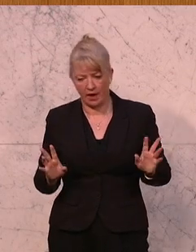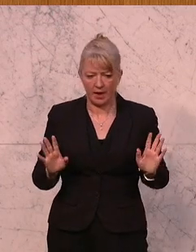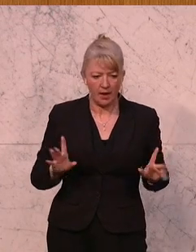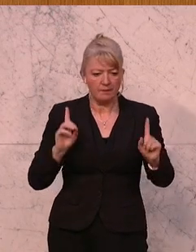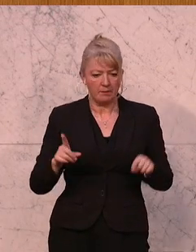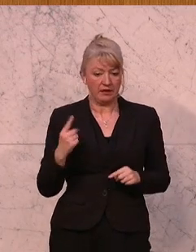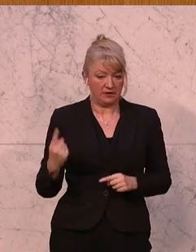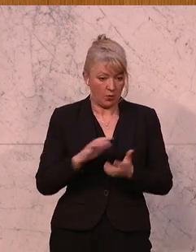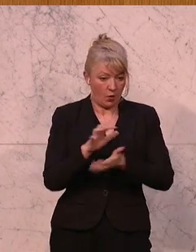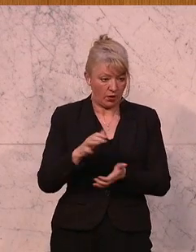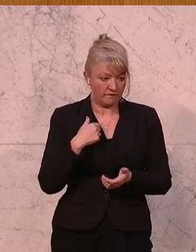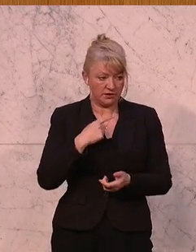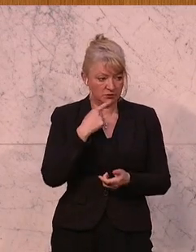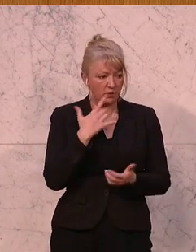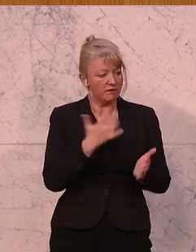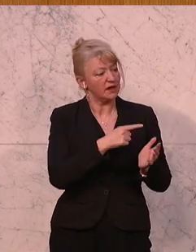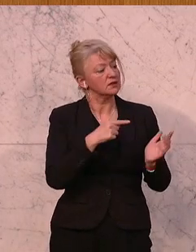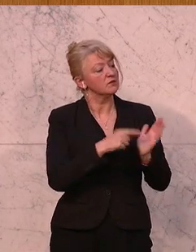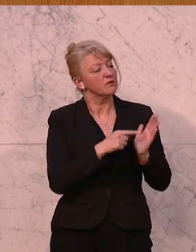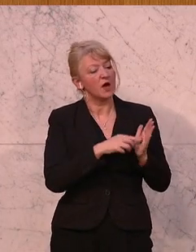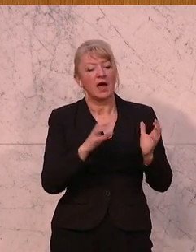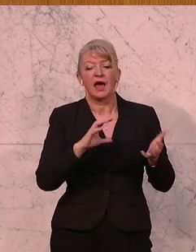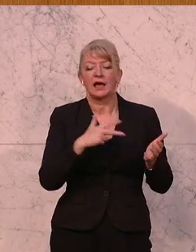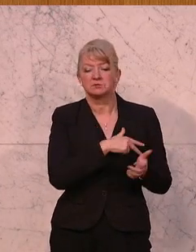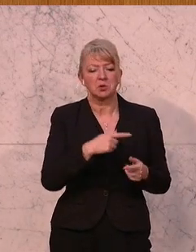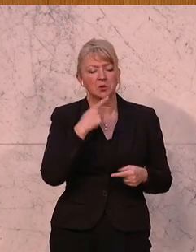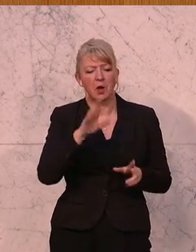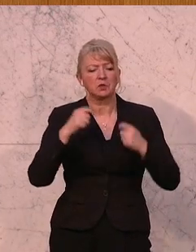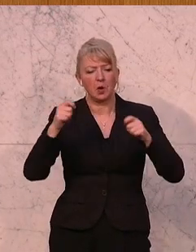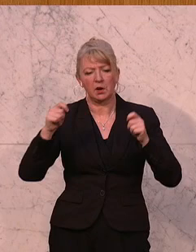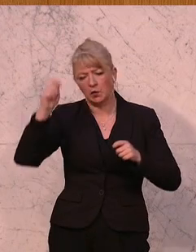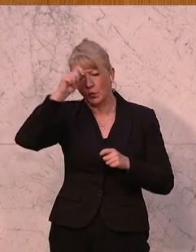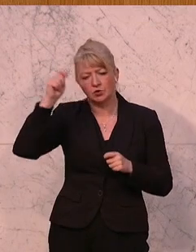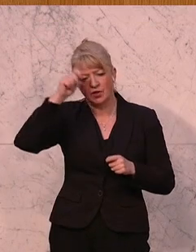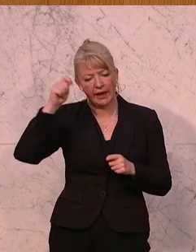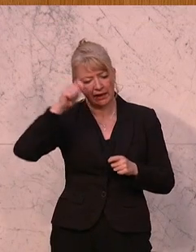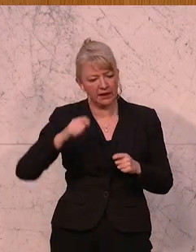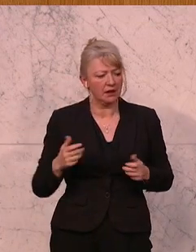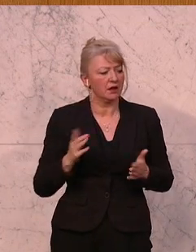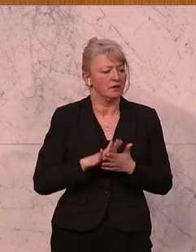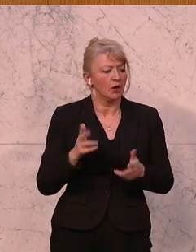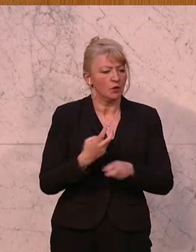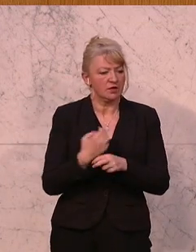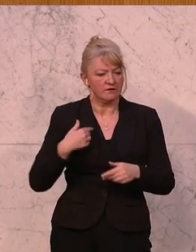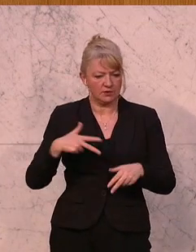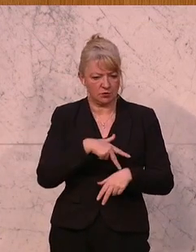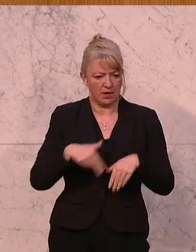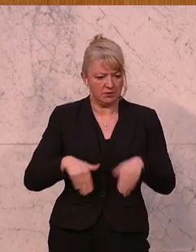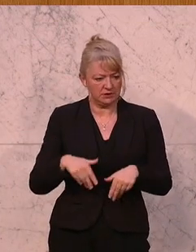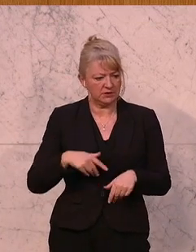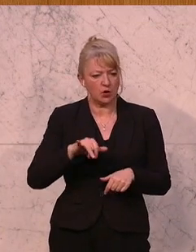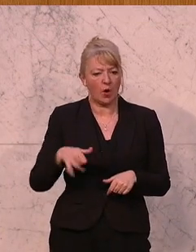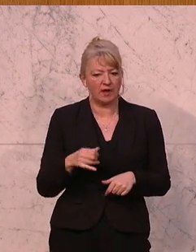Und er hat damals gesagt, was die SPÖ fordert rund um die Teuerung, das ist eine Teuerungshysterie. Dann haben wir in Österreich einen Sozialminister gehabt, den Johannes